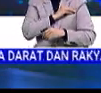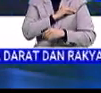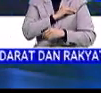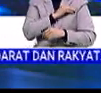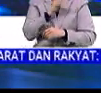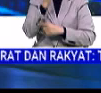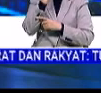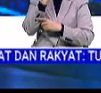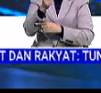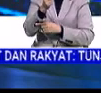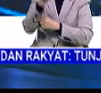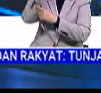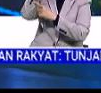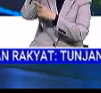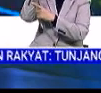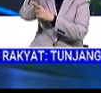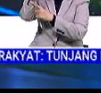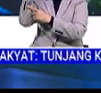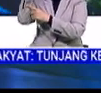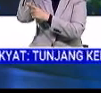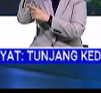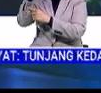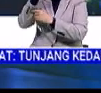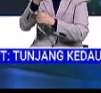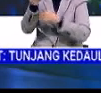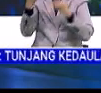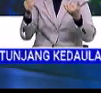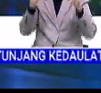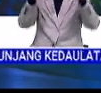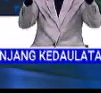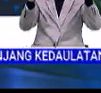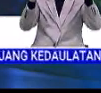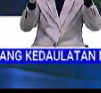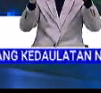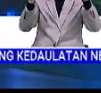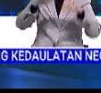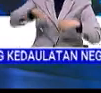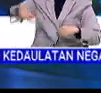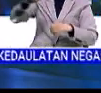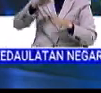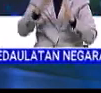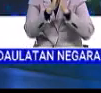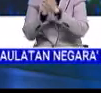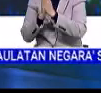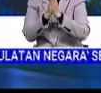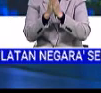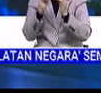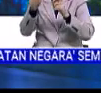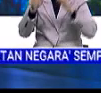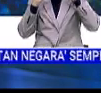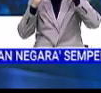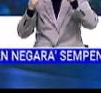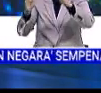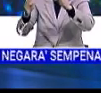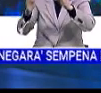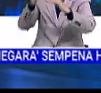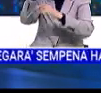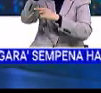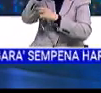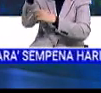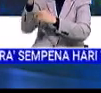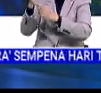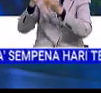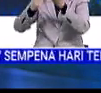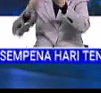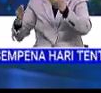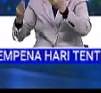Yusof, Datuk Seri Hishamuddin berkata isu-isu serantau khususnya berkaitan Myanmar mesti diberi tumpuan, lebih-lebih lagi memandangkan